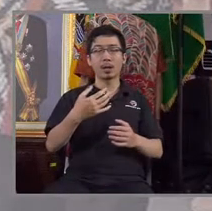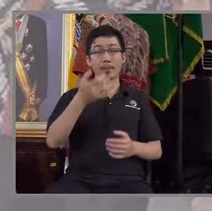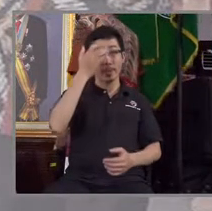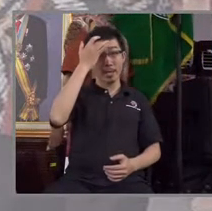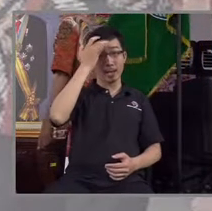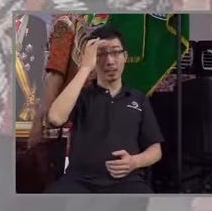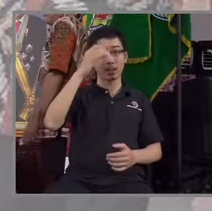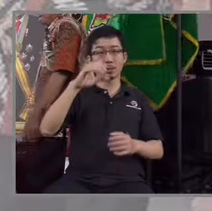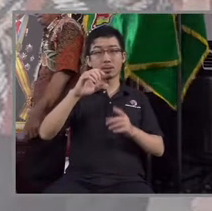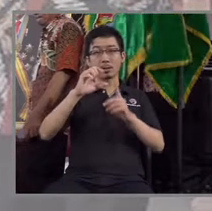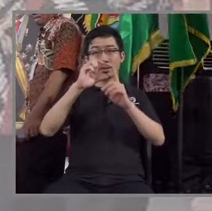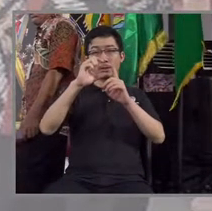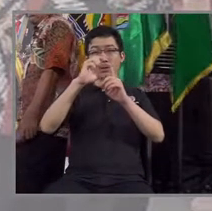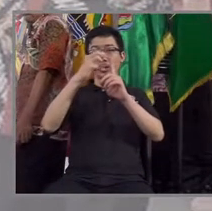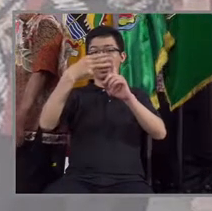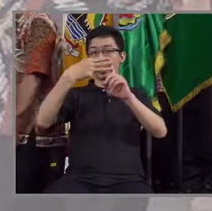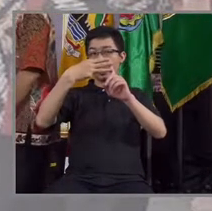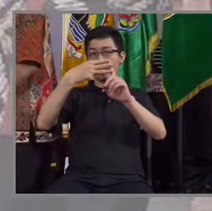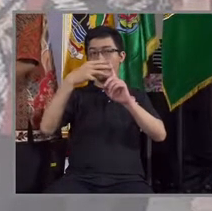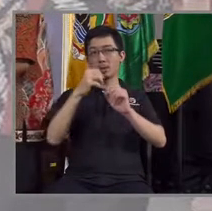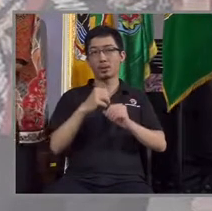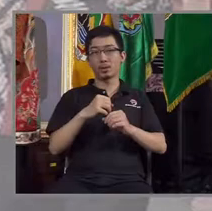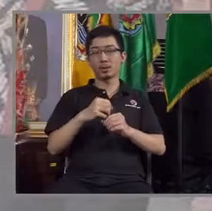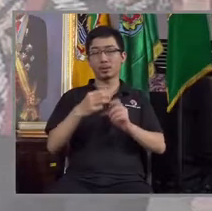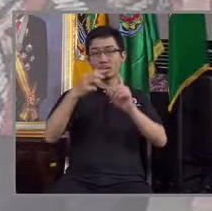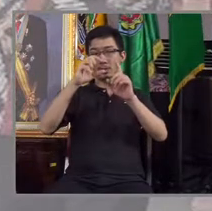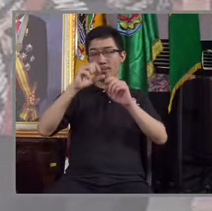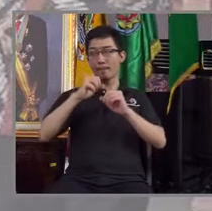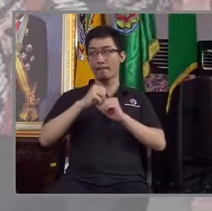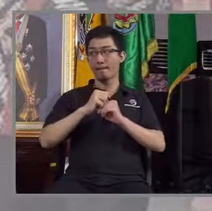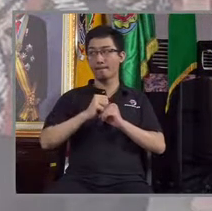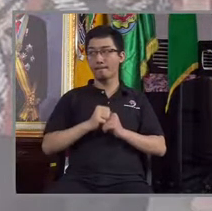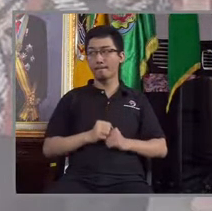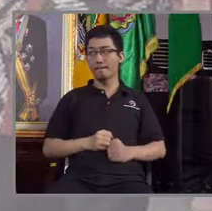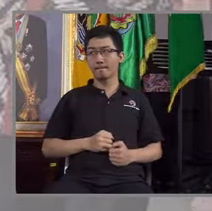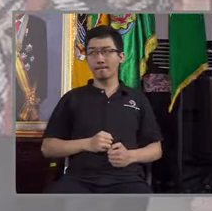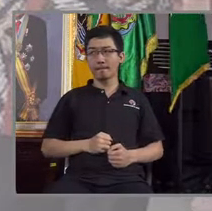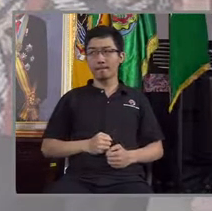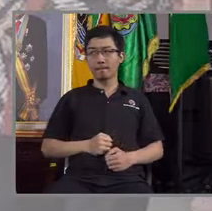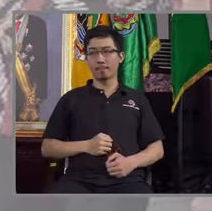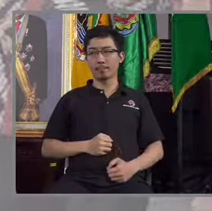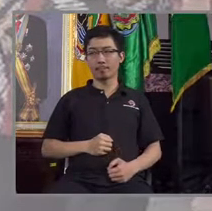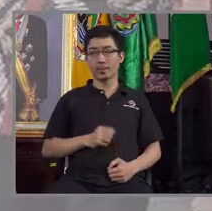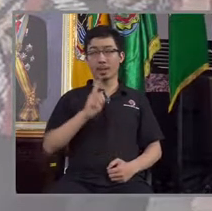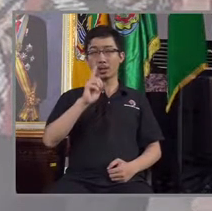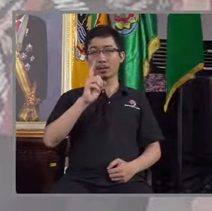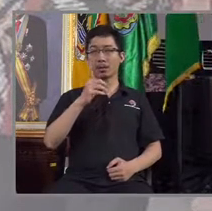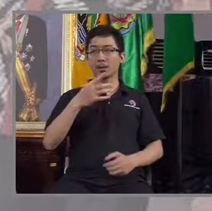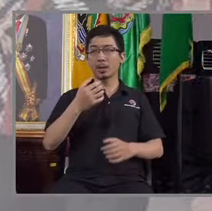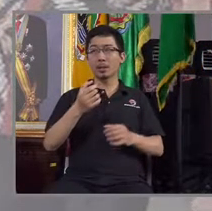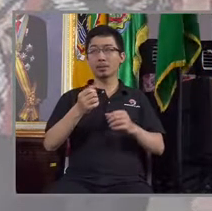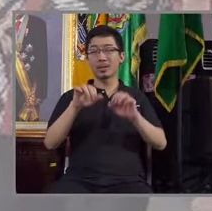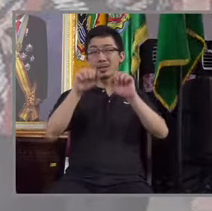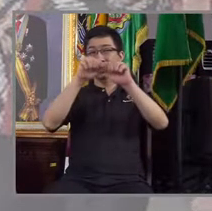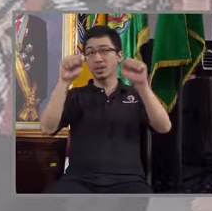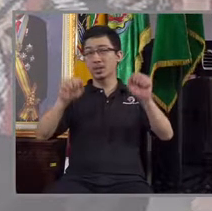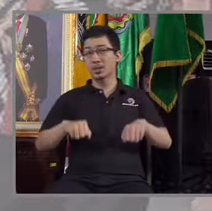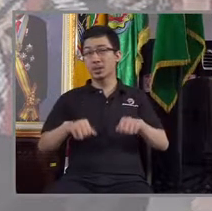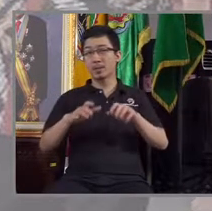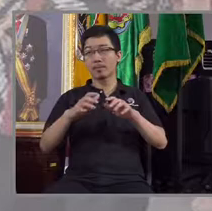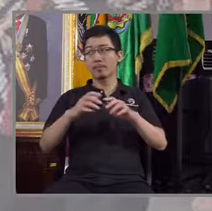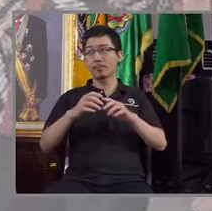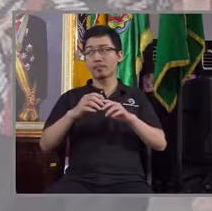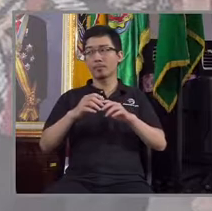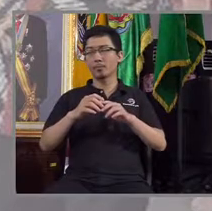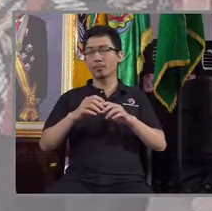berdarah. Kemudian Simon Baladek, sistem monitoring bayi lahir